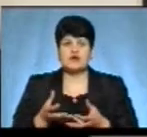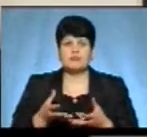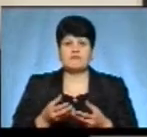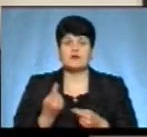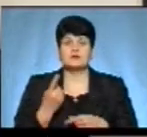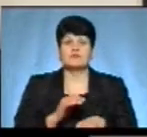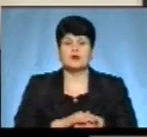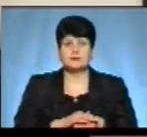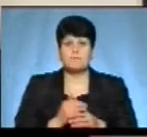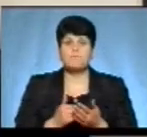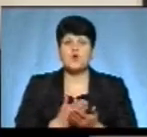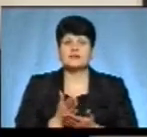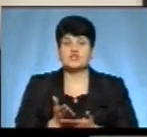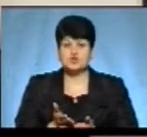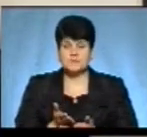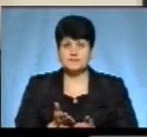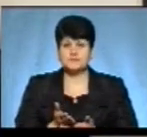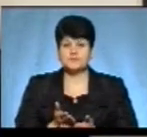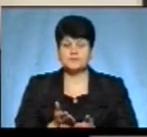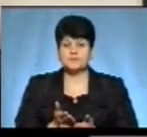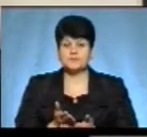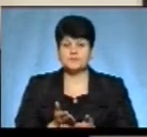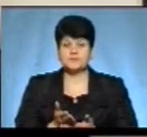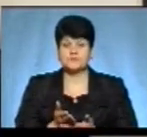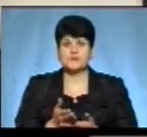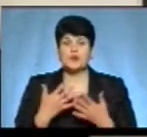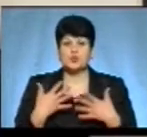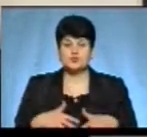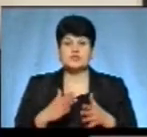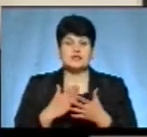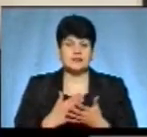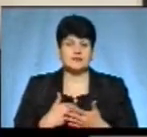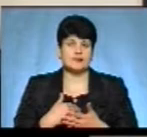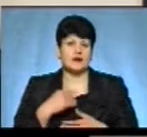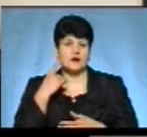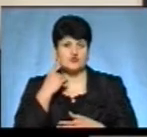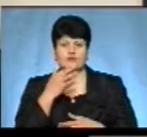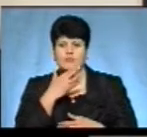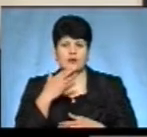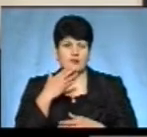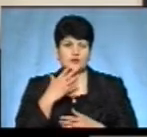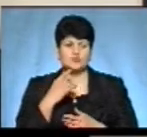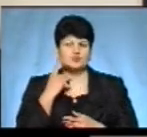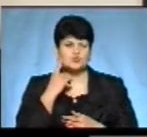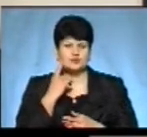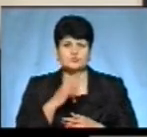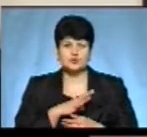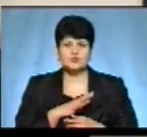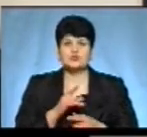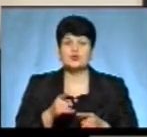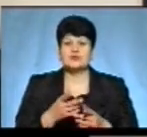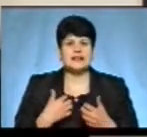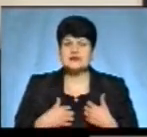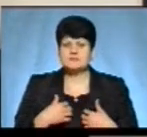фактор – політичний фактор. Власне, уже я чув дуже багато таких слухів про те, що ось, не